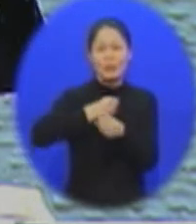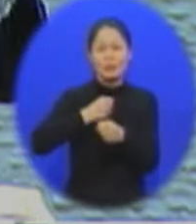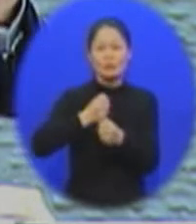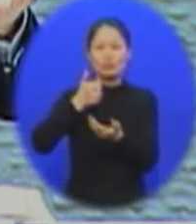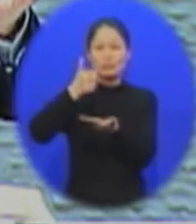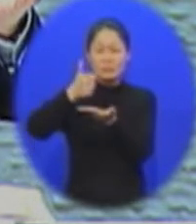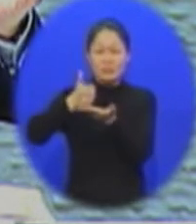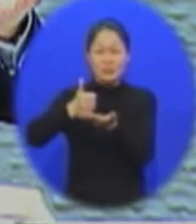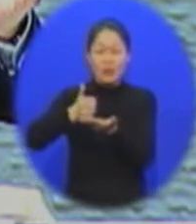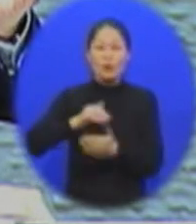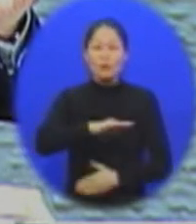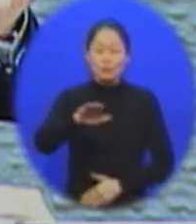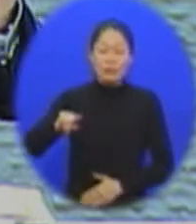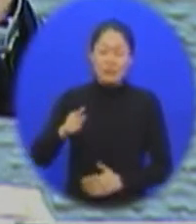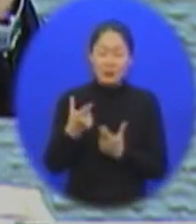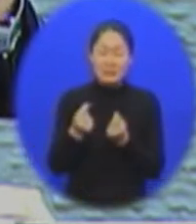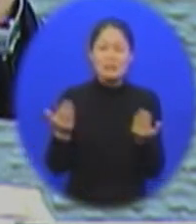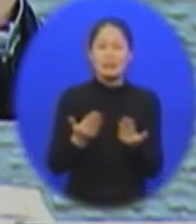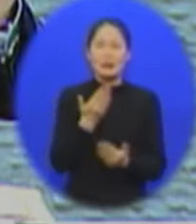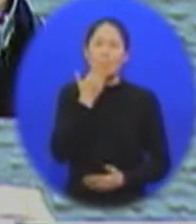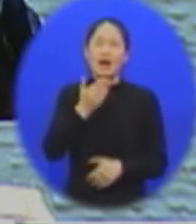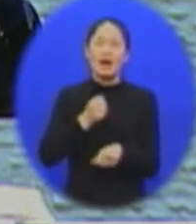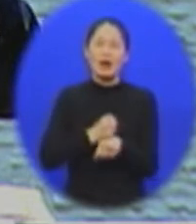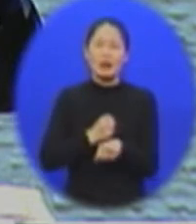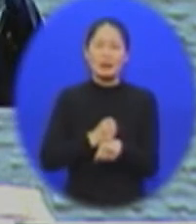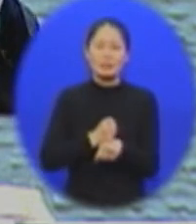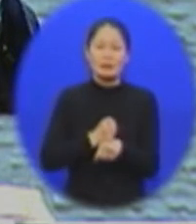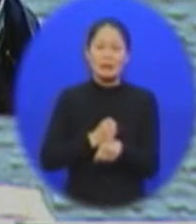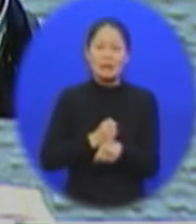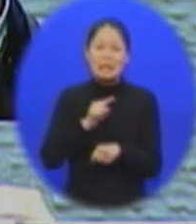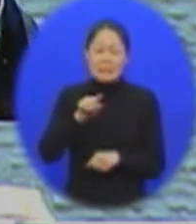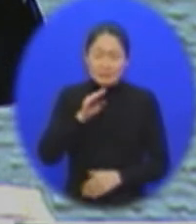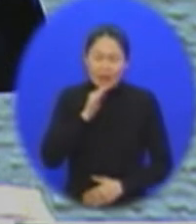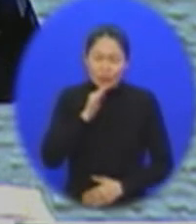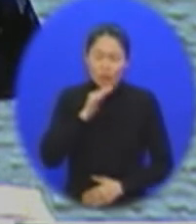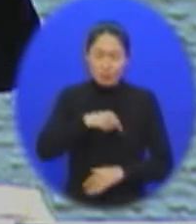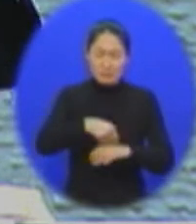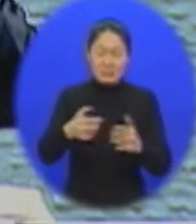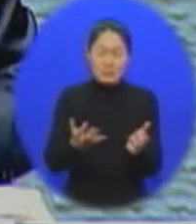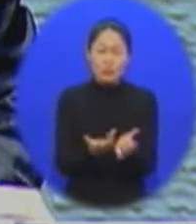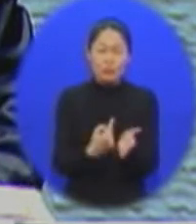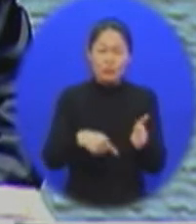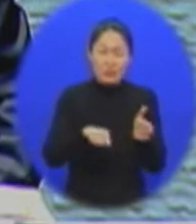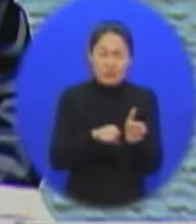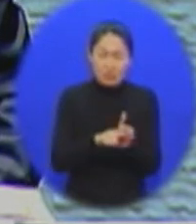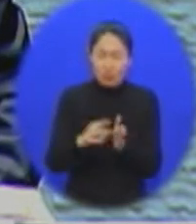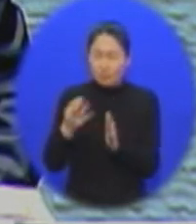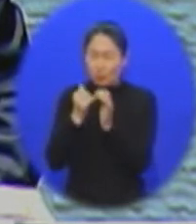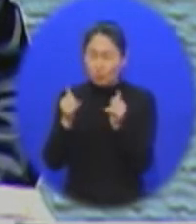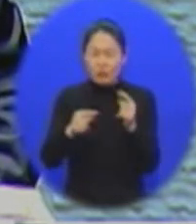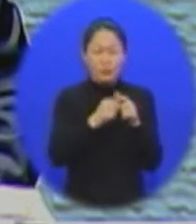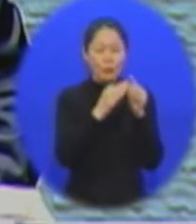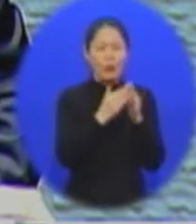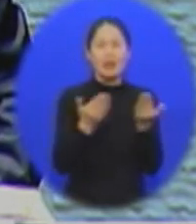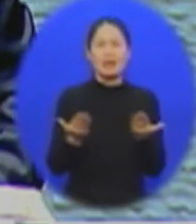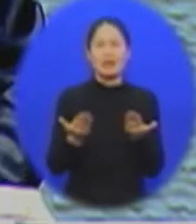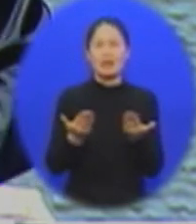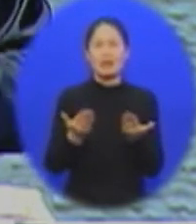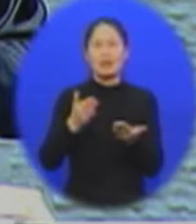우리가 그 일을 하게 되는 것 이것이 진짜 민족을 위하여 성도들과 교회가 할 일인 것입니다